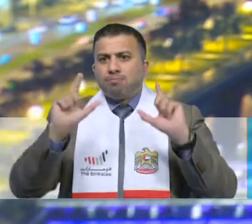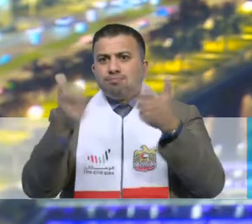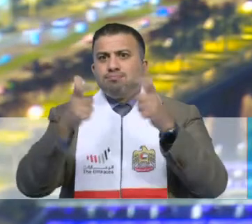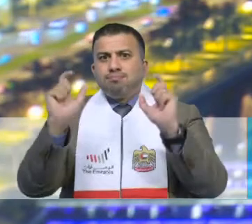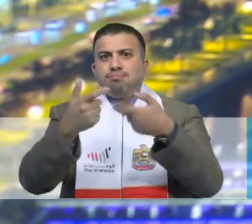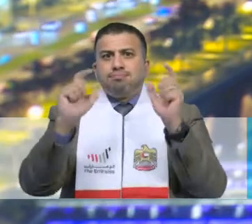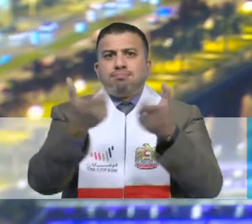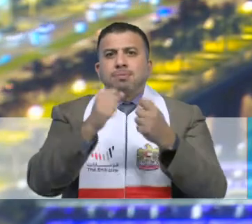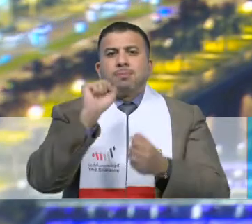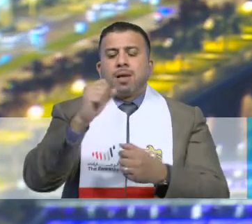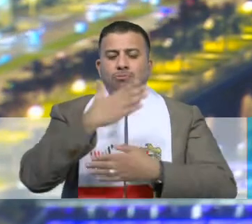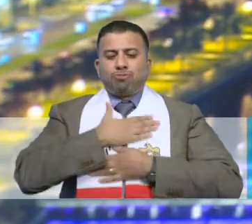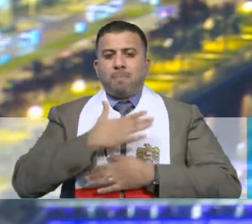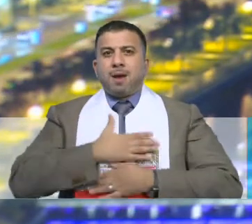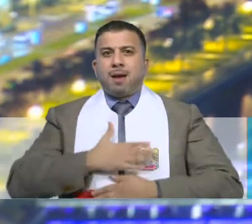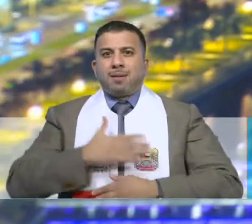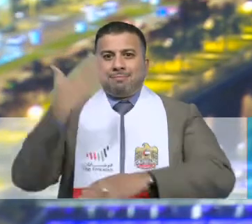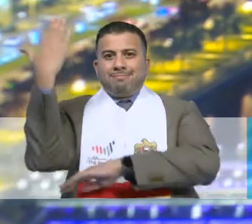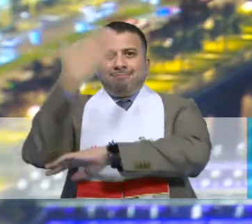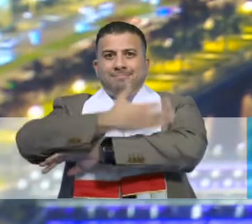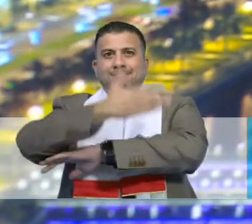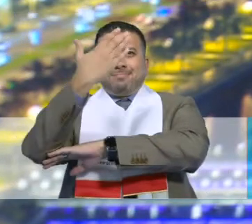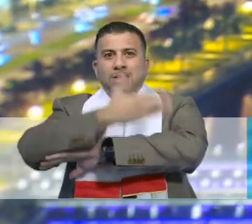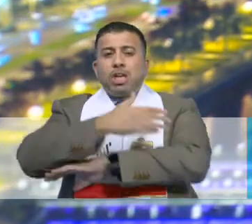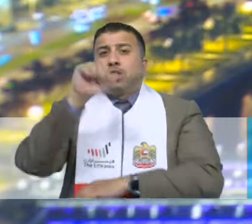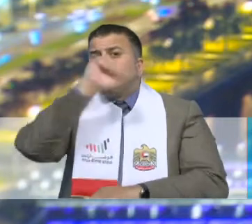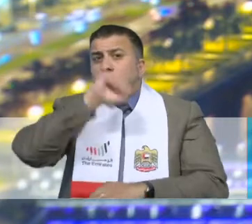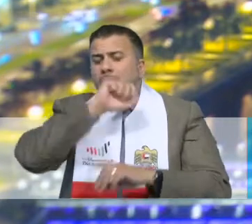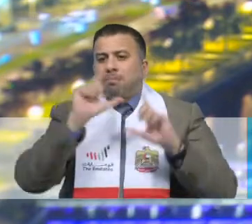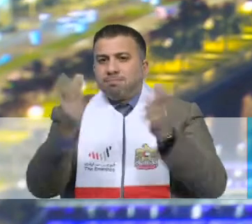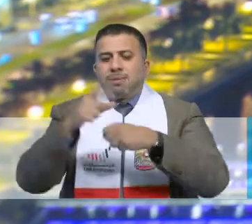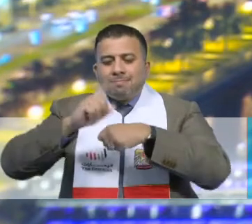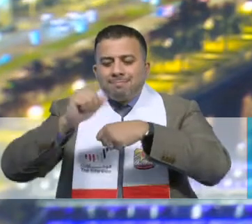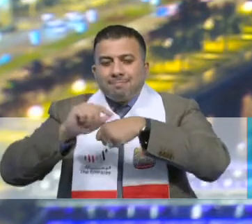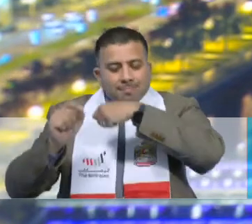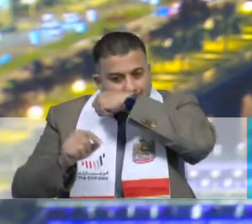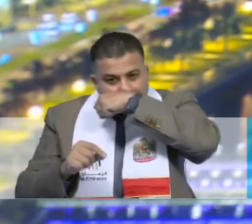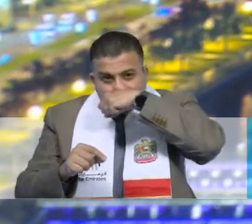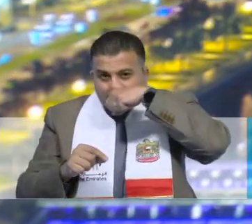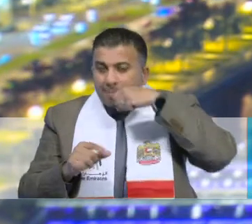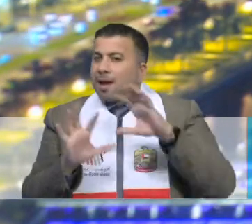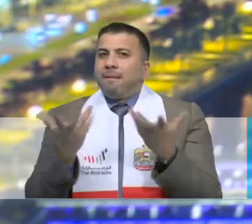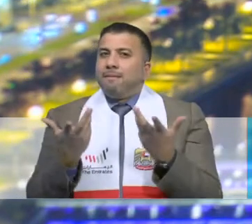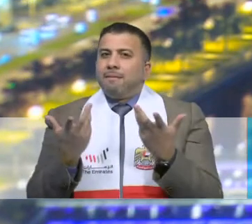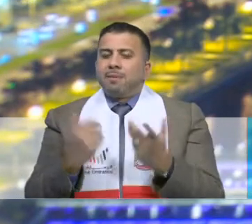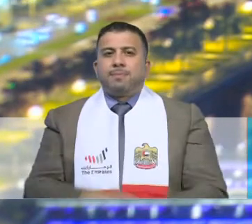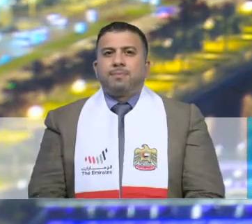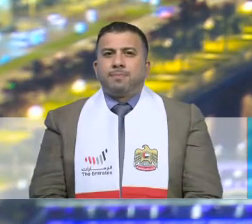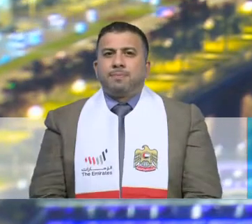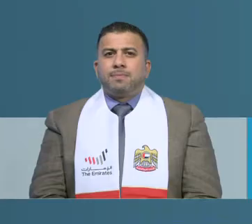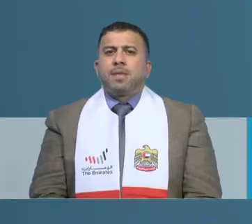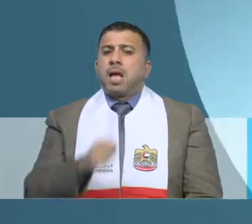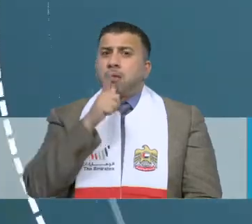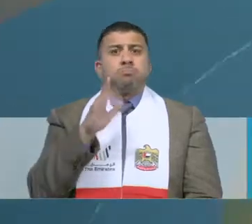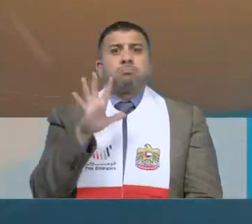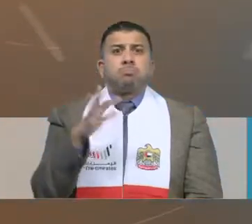التي يقوم بها قطاع الجمارك في الدولة ودور جمارك الشارقة في ضبطيات المخدرات؟ حقيقة هي